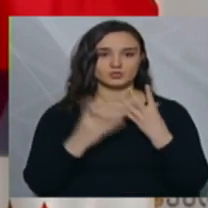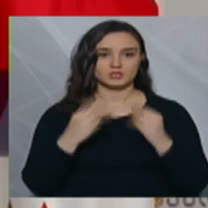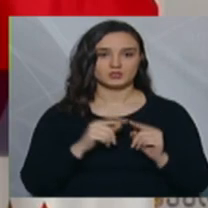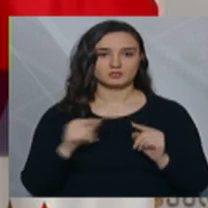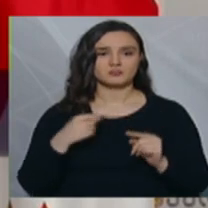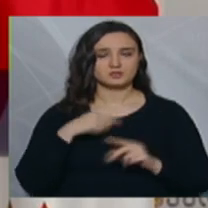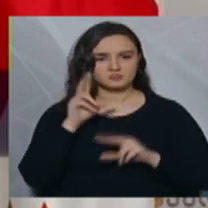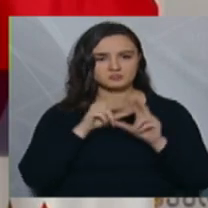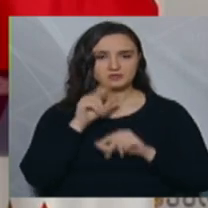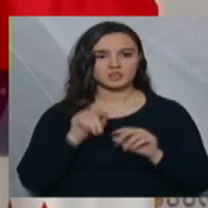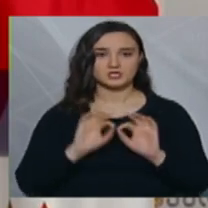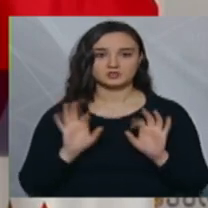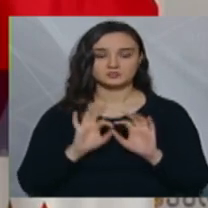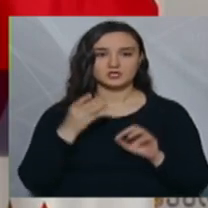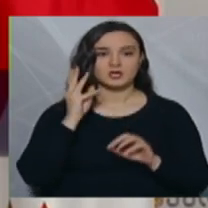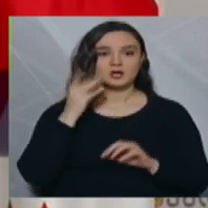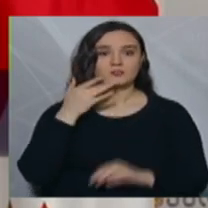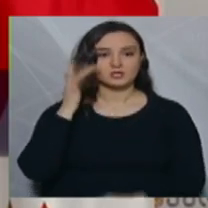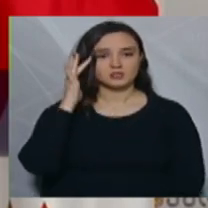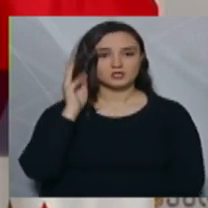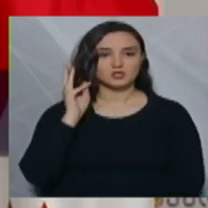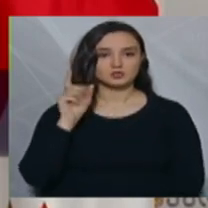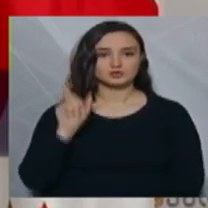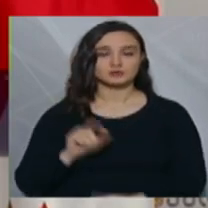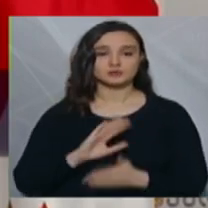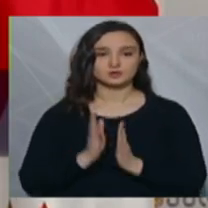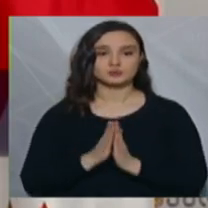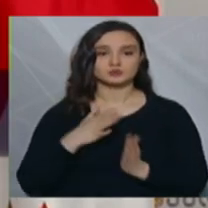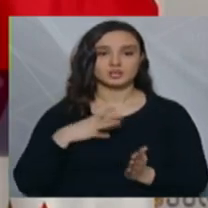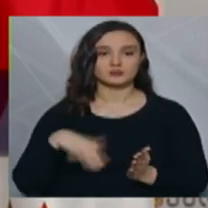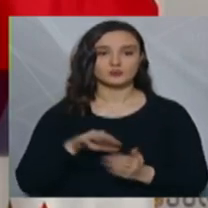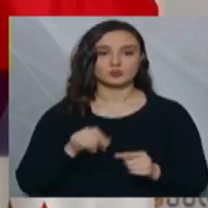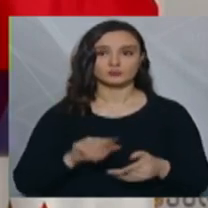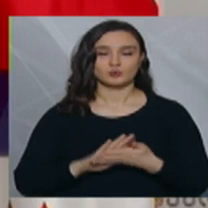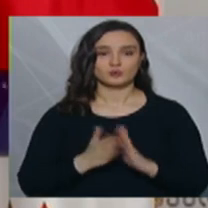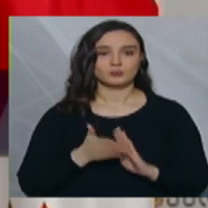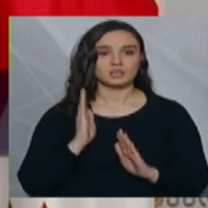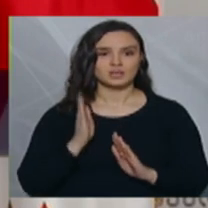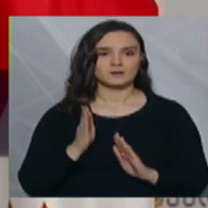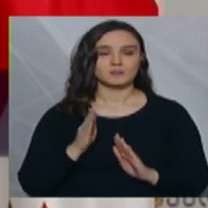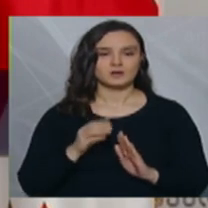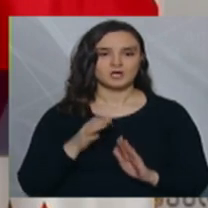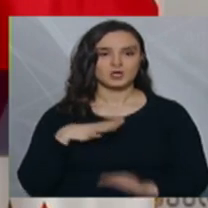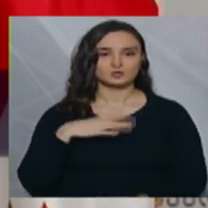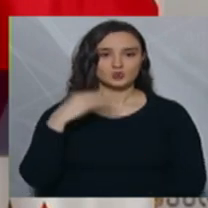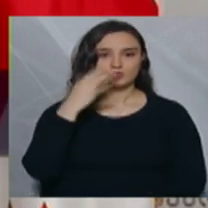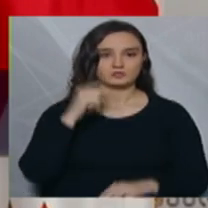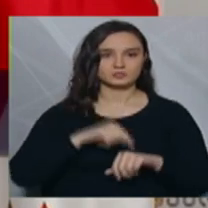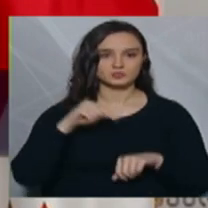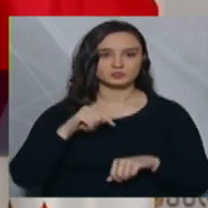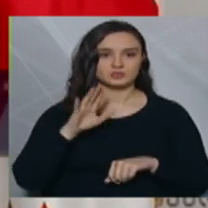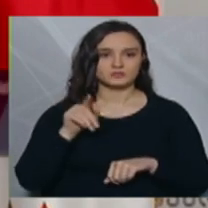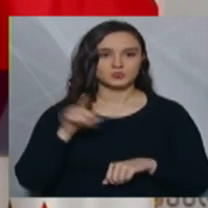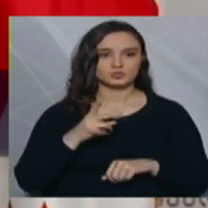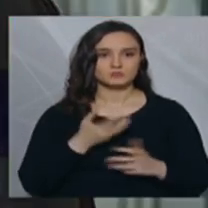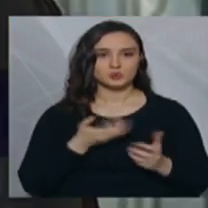მგონი იმედი, რომ ეს განცხადებები ამერიკის ელჩის და ზოგადად ქვეყანაში შექმნილი მდგომარეობა იქნება წამახალისებელი ქართული ოცნებისთვის, რომ